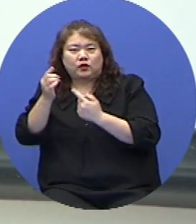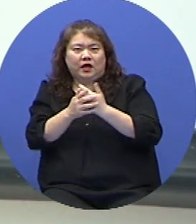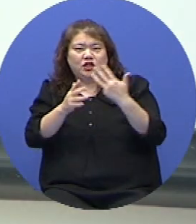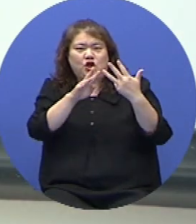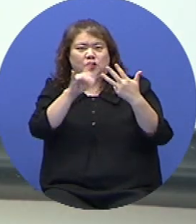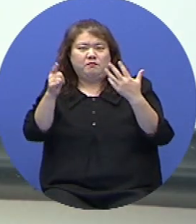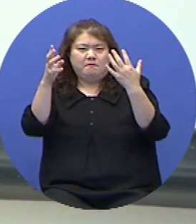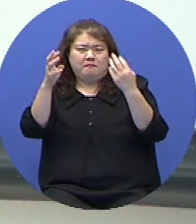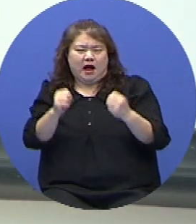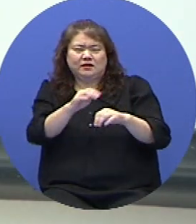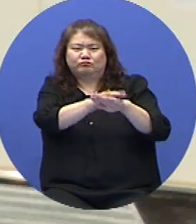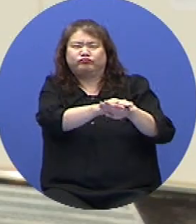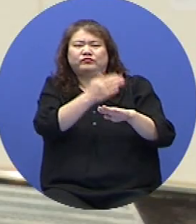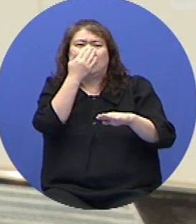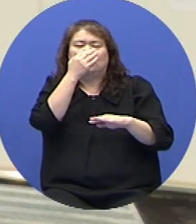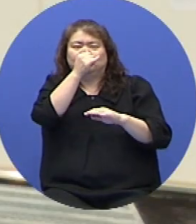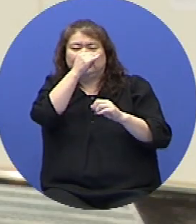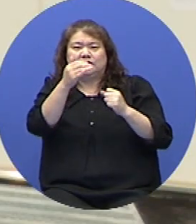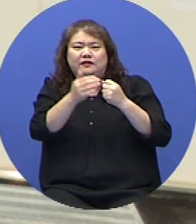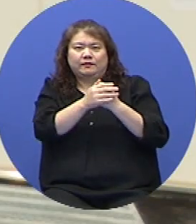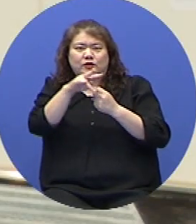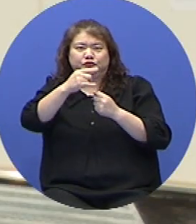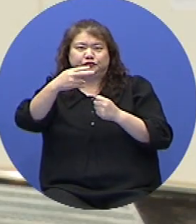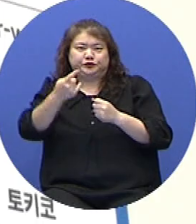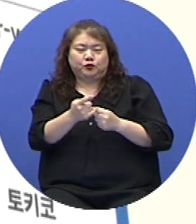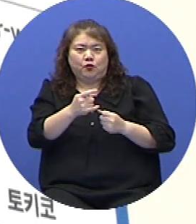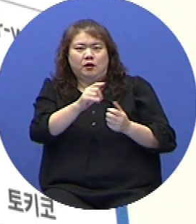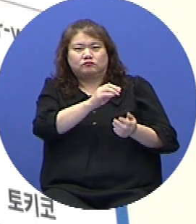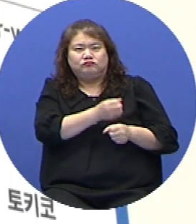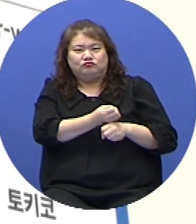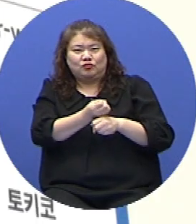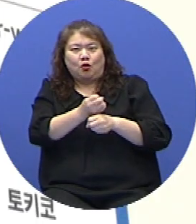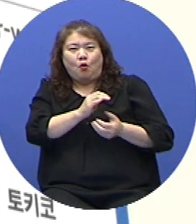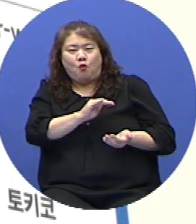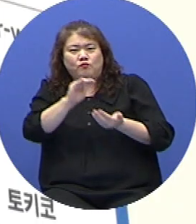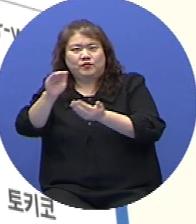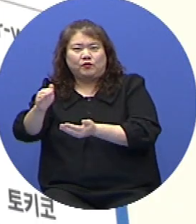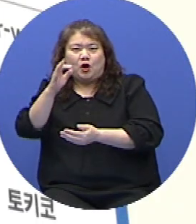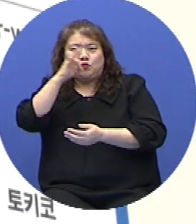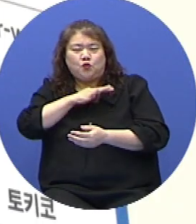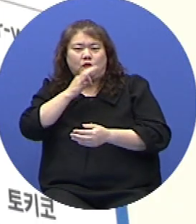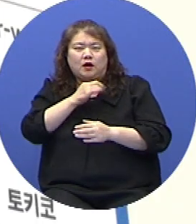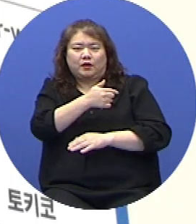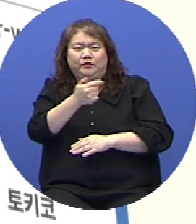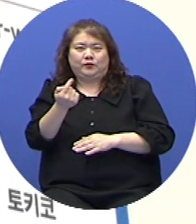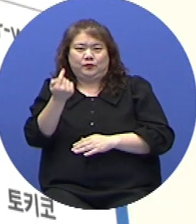많은 양을 저장할 수 있어 수소의 운송과 충전 효율성이 높습니다.